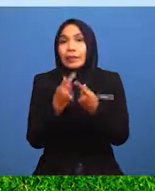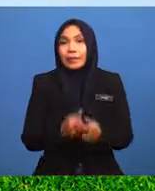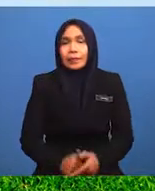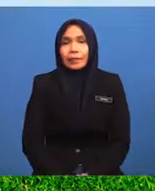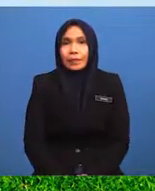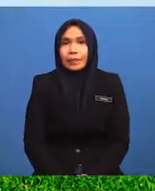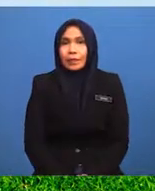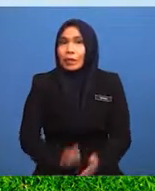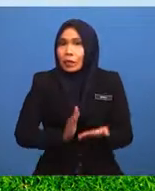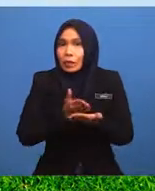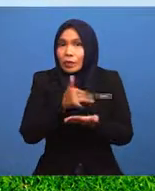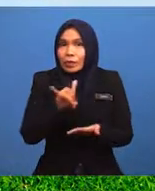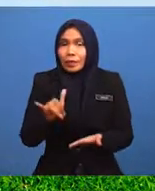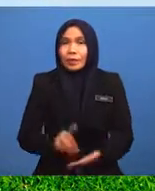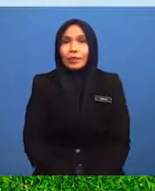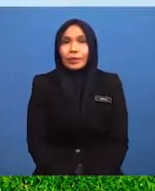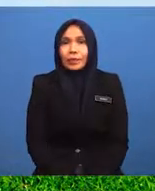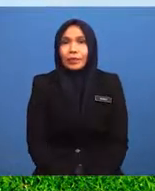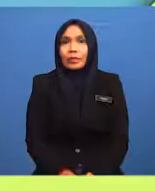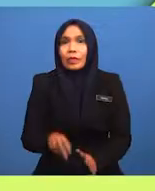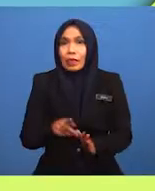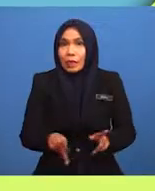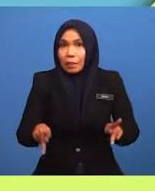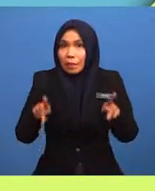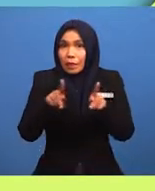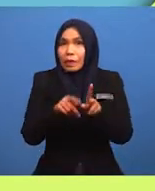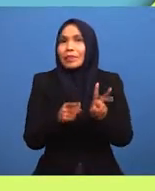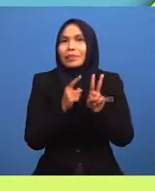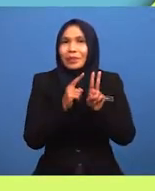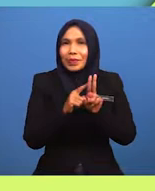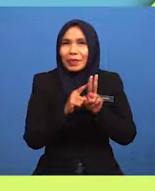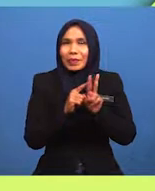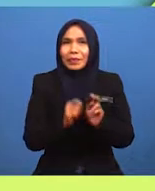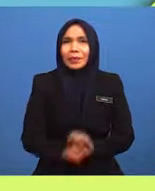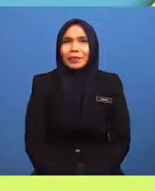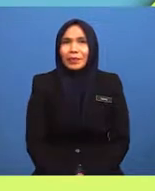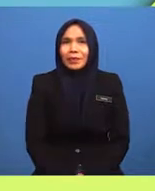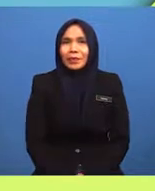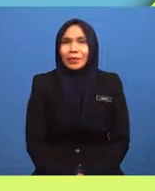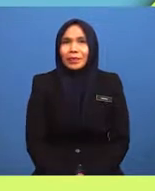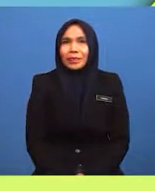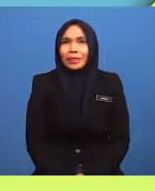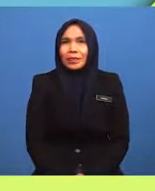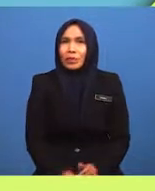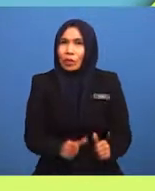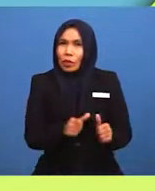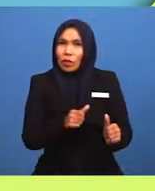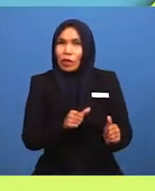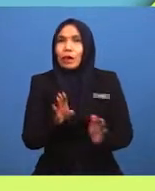Seterusnya, kepentingan yang kedua ialah mengelakkan